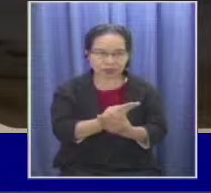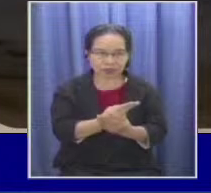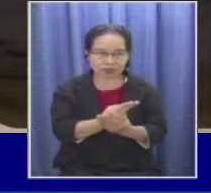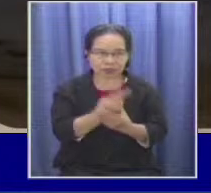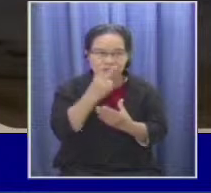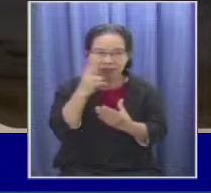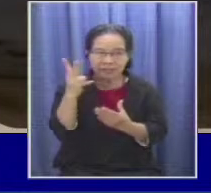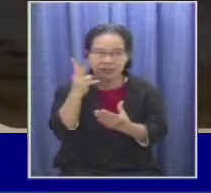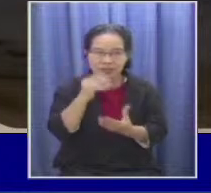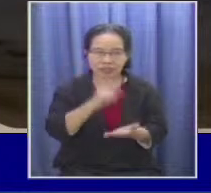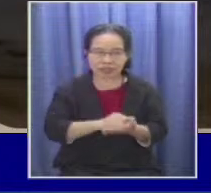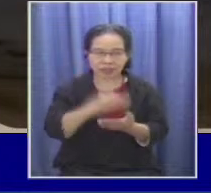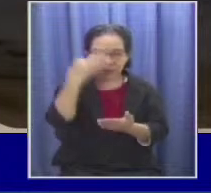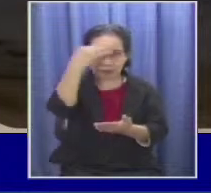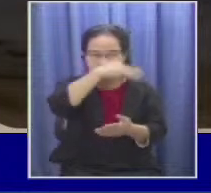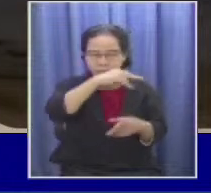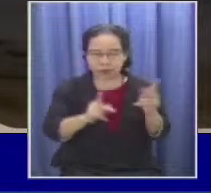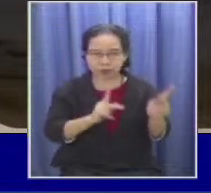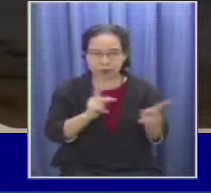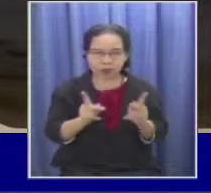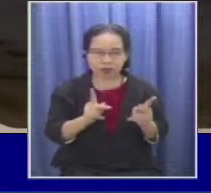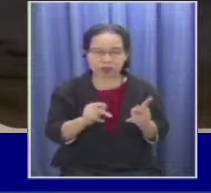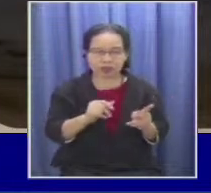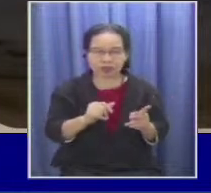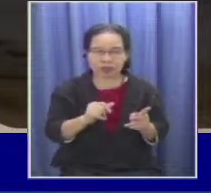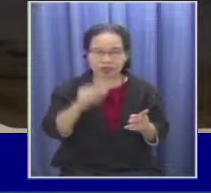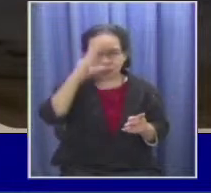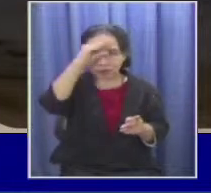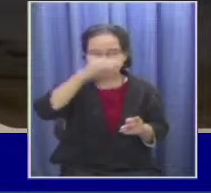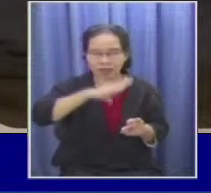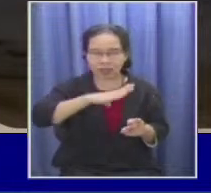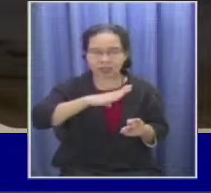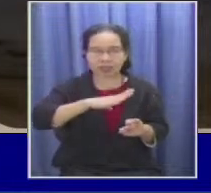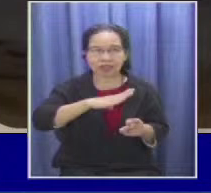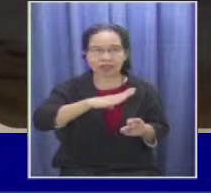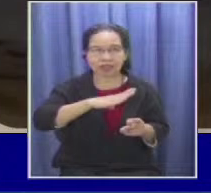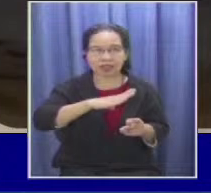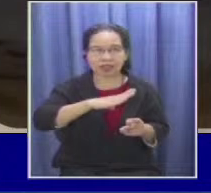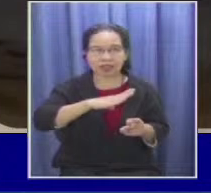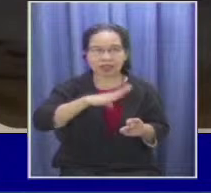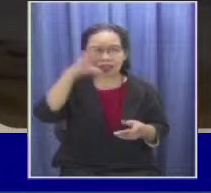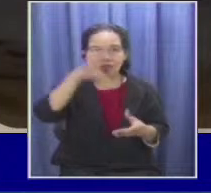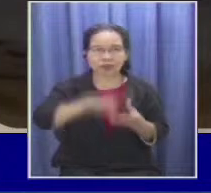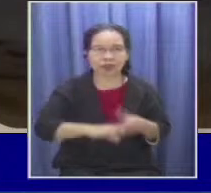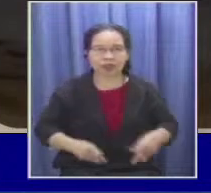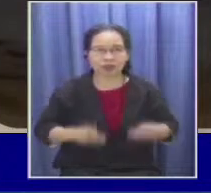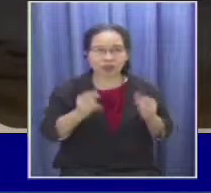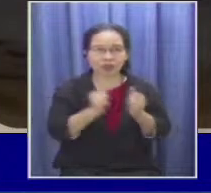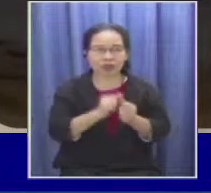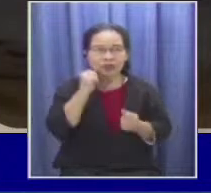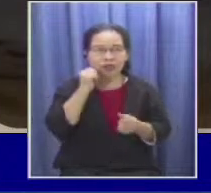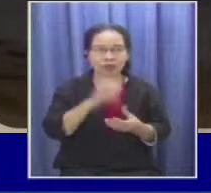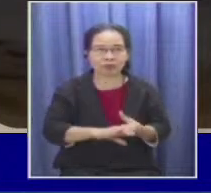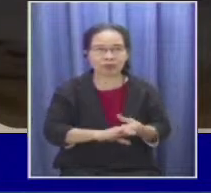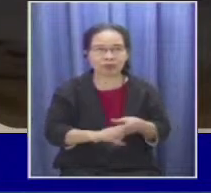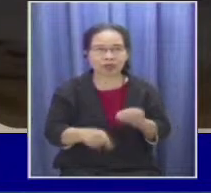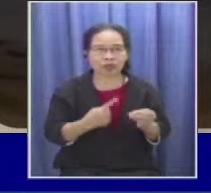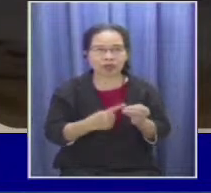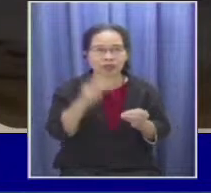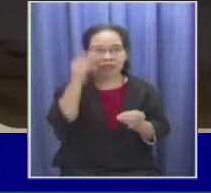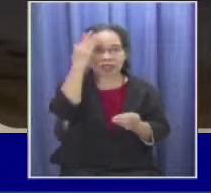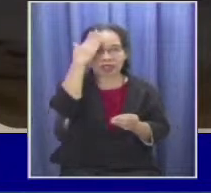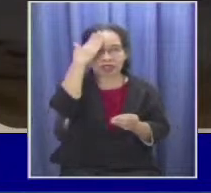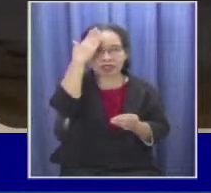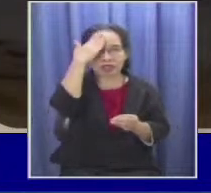no wadidifuo bi na mompai bɔ kwan ansi pamotwa wo muhuni mote yɛrianom Twerɛ Kronkron ne